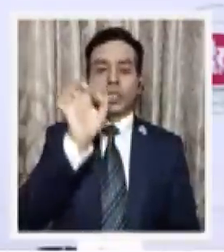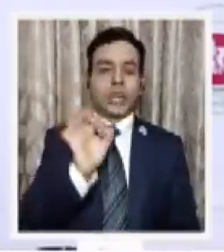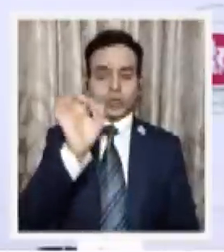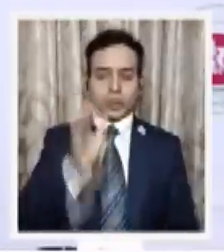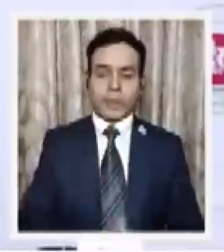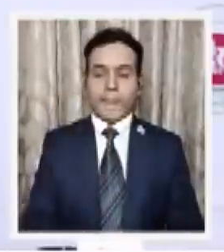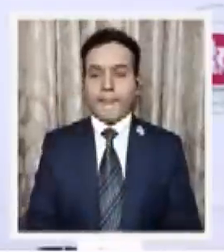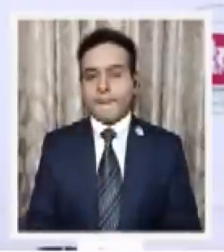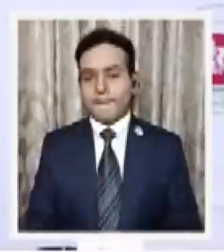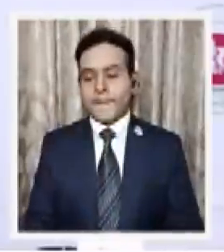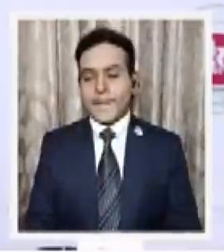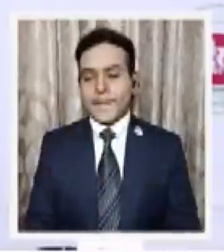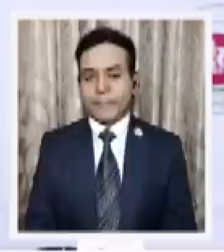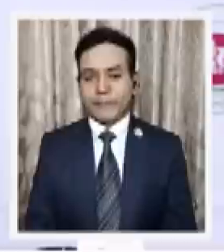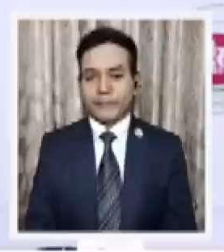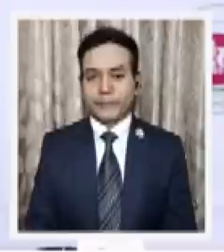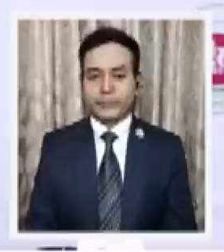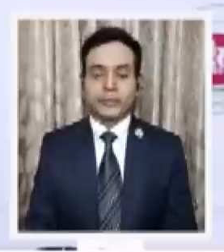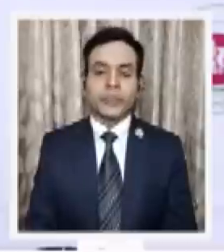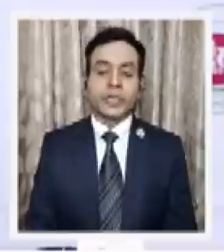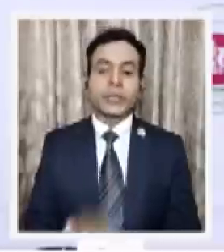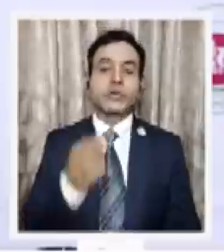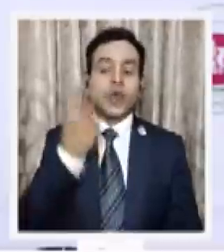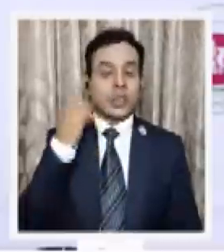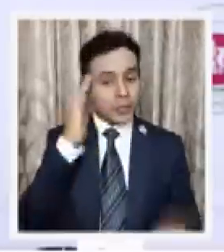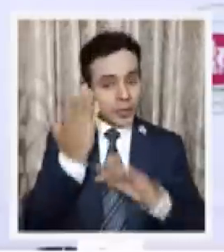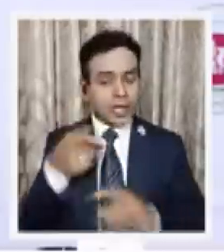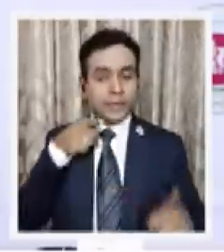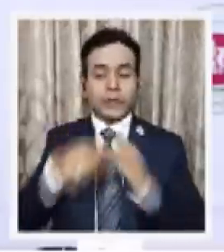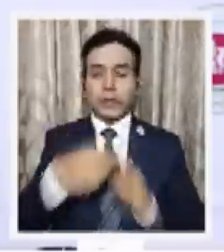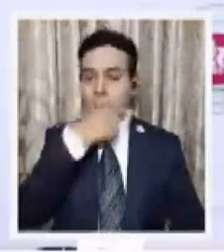যারা মৃত্যুবরণ করেছেন 24 ঘন্টায় তাদের মধ্যে পুরুষ 31 জন, নারী 3 জন।